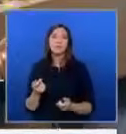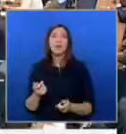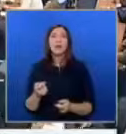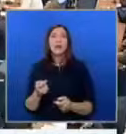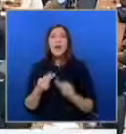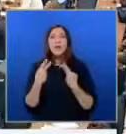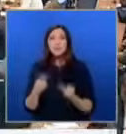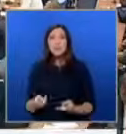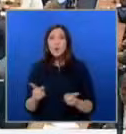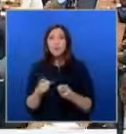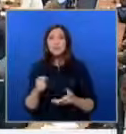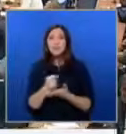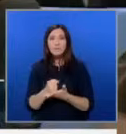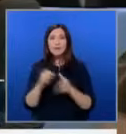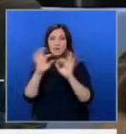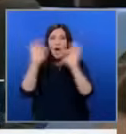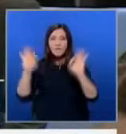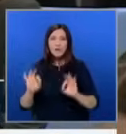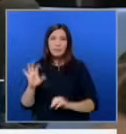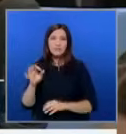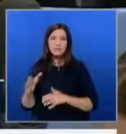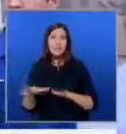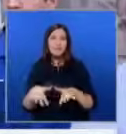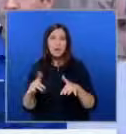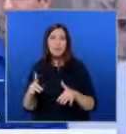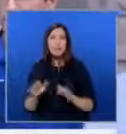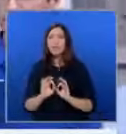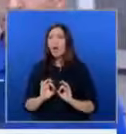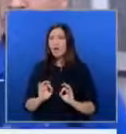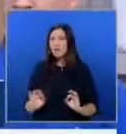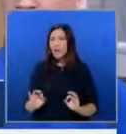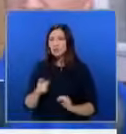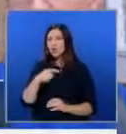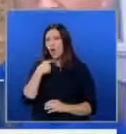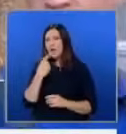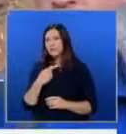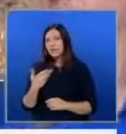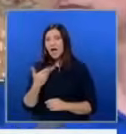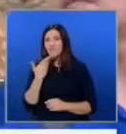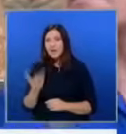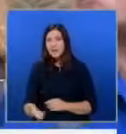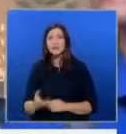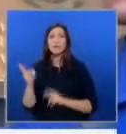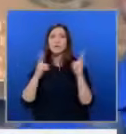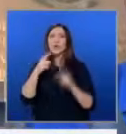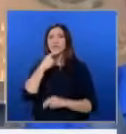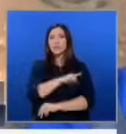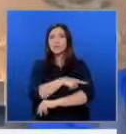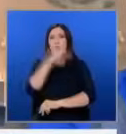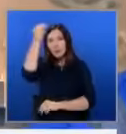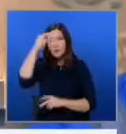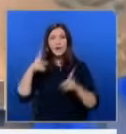на управленски мандат в рамките на 50-ия парламент. Ясно е от изявлението на Демократи за силна България,